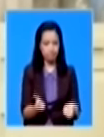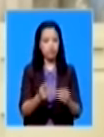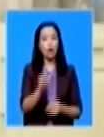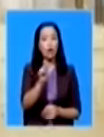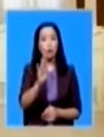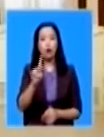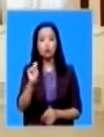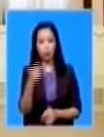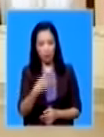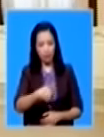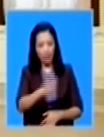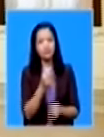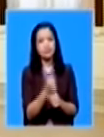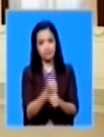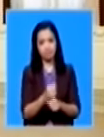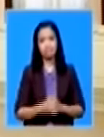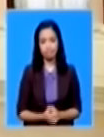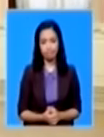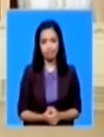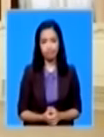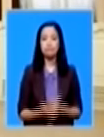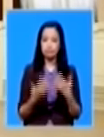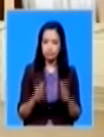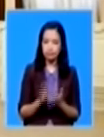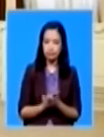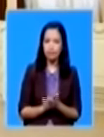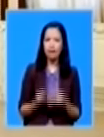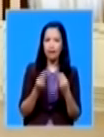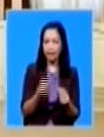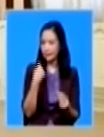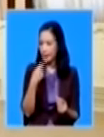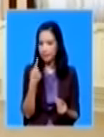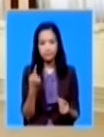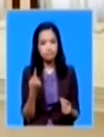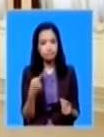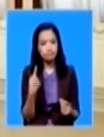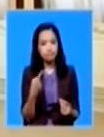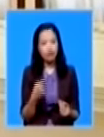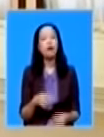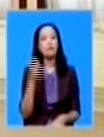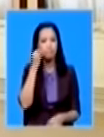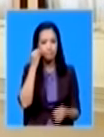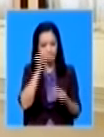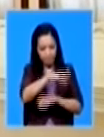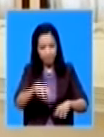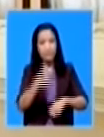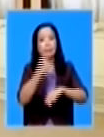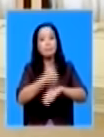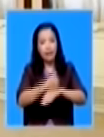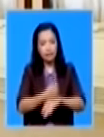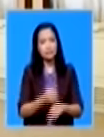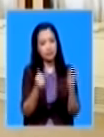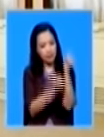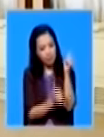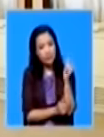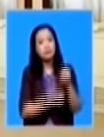ขาไปทำส่วนหนึ่งแล้วแล้วเดี๋ยวจะให้ไปกับใครล่ะกับกำนันผู้อยู่บ้านซึ่งถือ